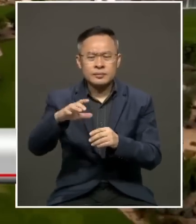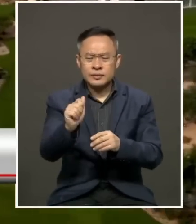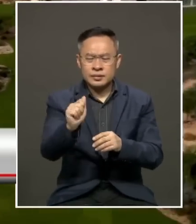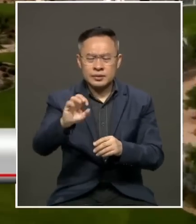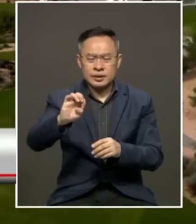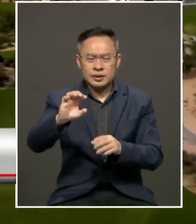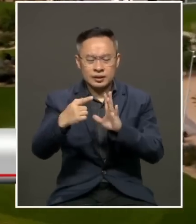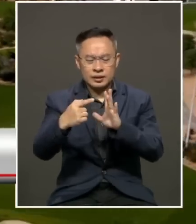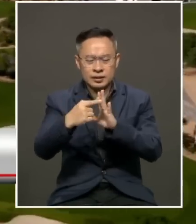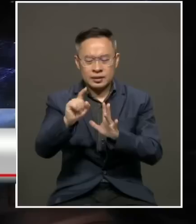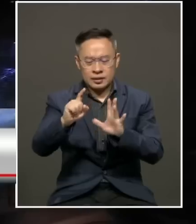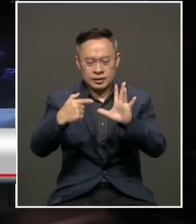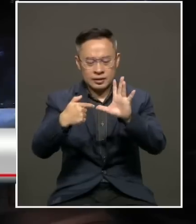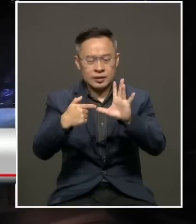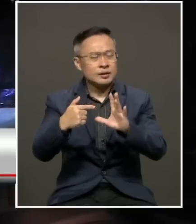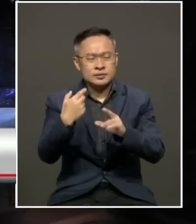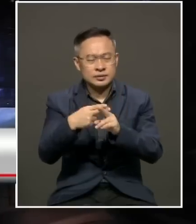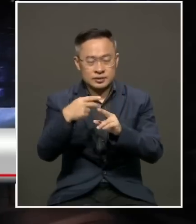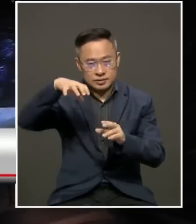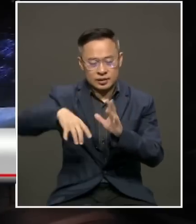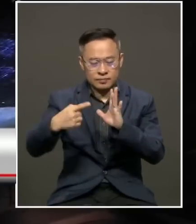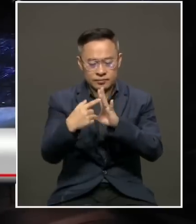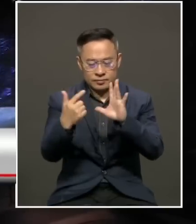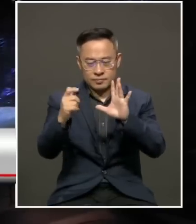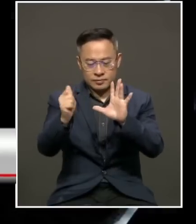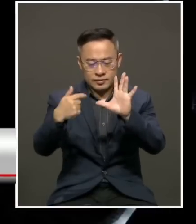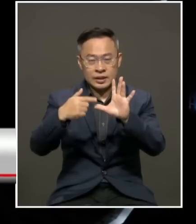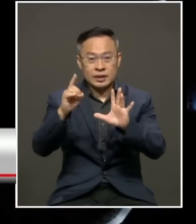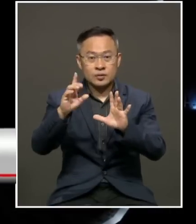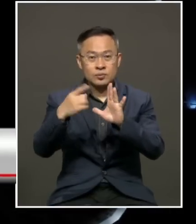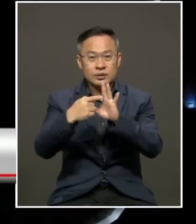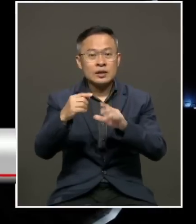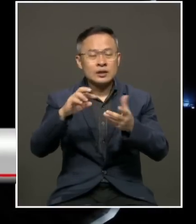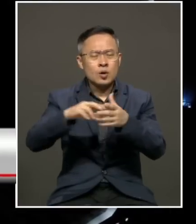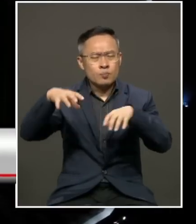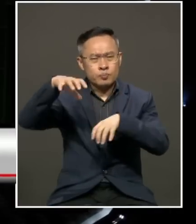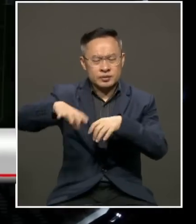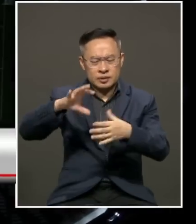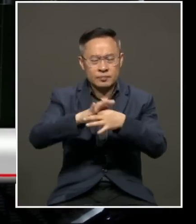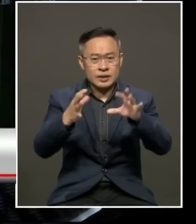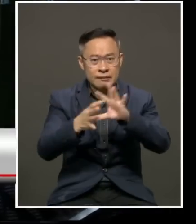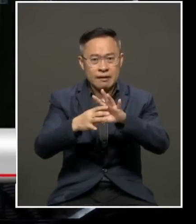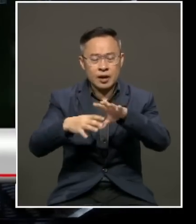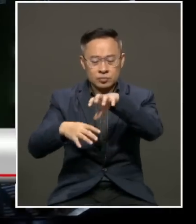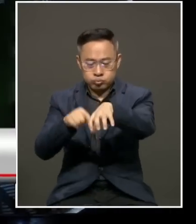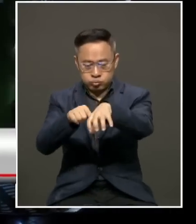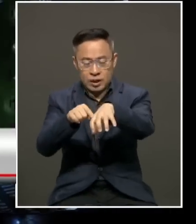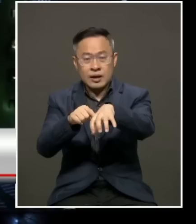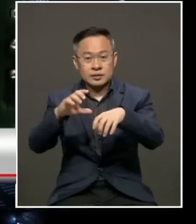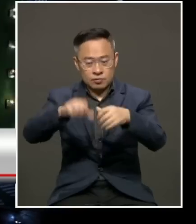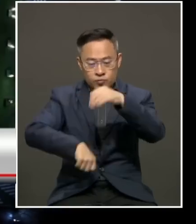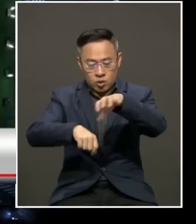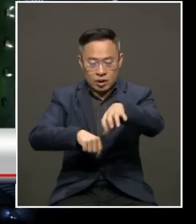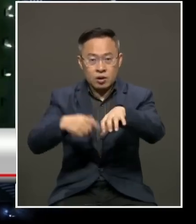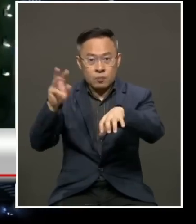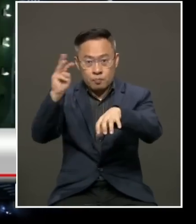สนามแห่งนี้นะคะสร้างขึ้นใหม่อยู่ท่ามกลางเขตการศึกษาของมหาวิทยาลัยระดับโลกหลาย